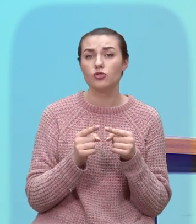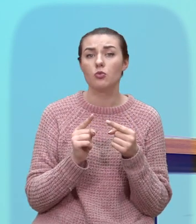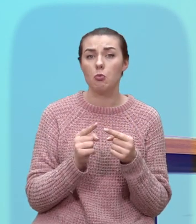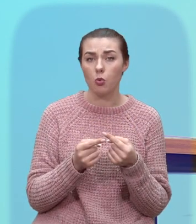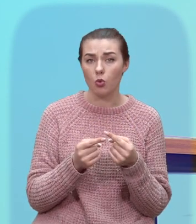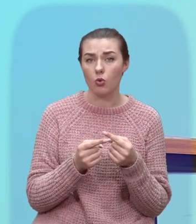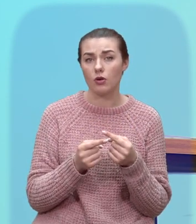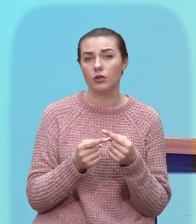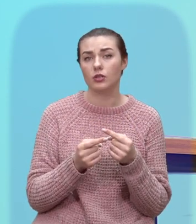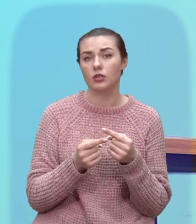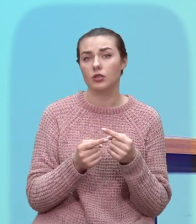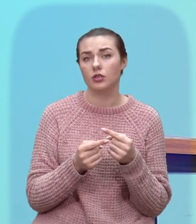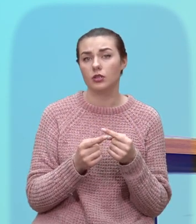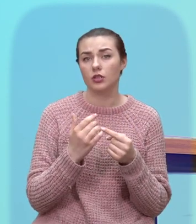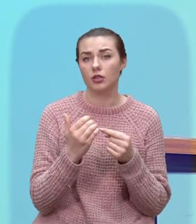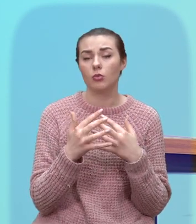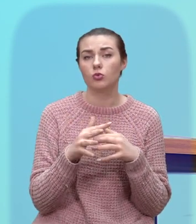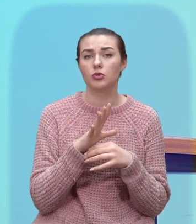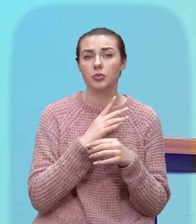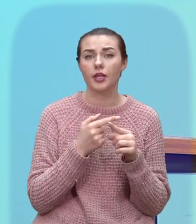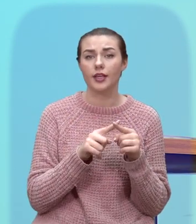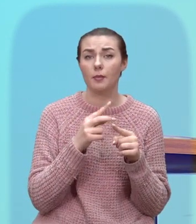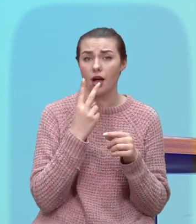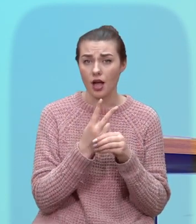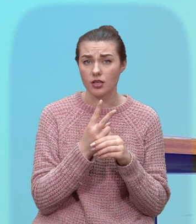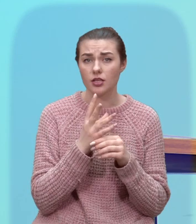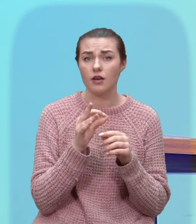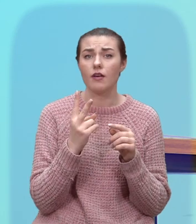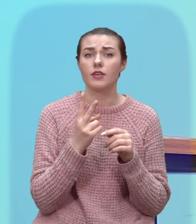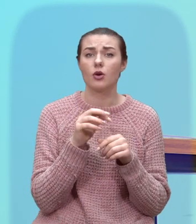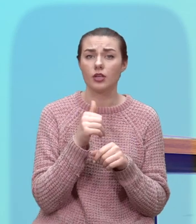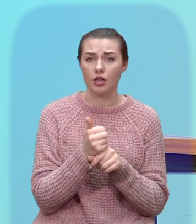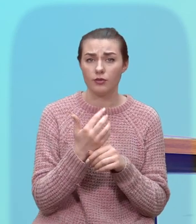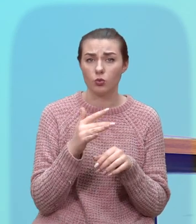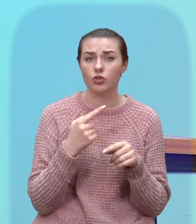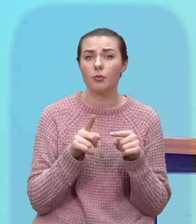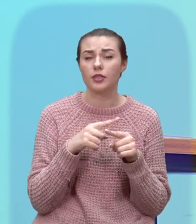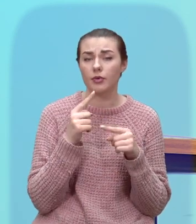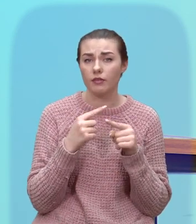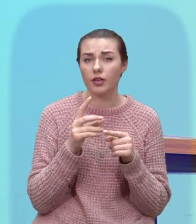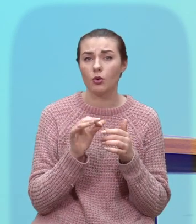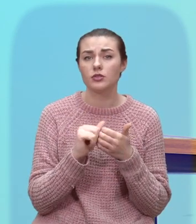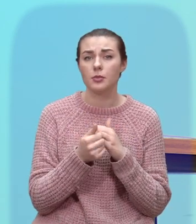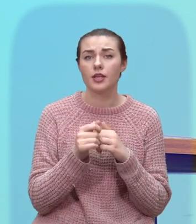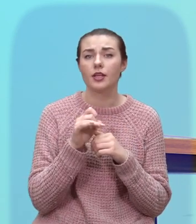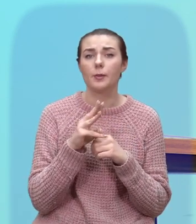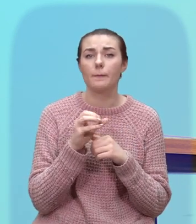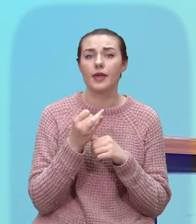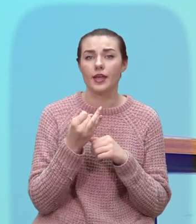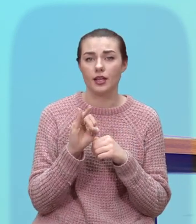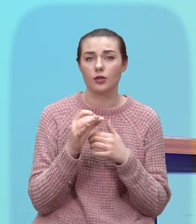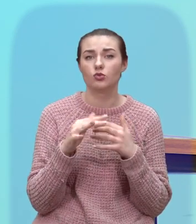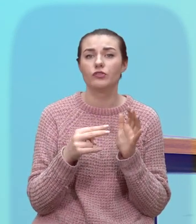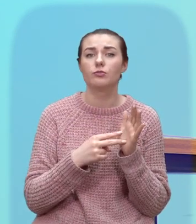почему же все-таки но ему уже было это показано и во 2 главе об этом уже шла речь о смене империи